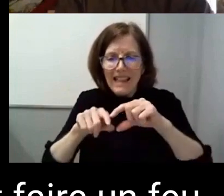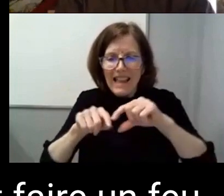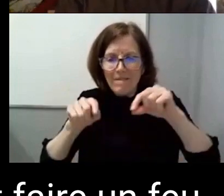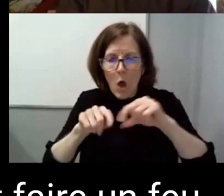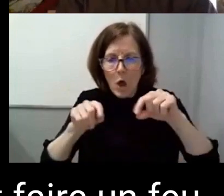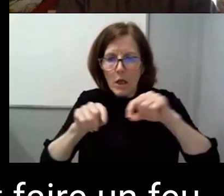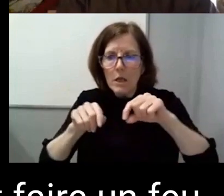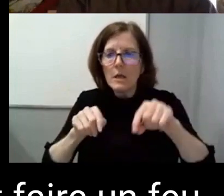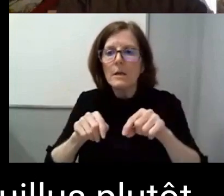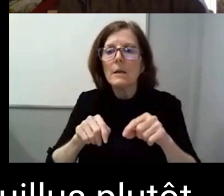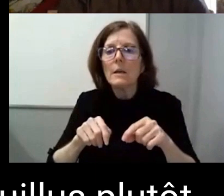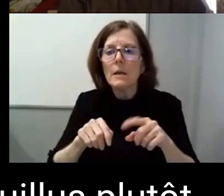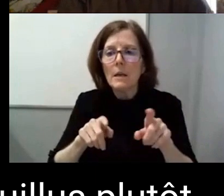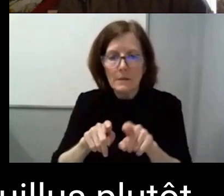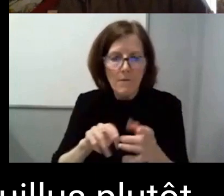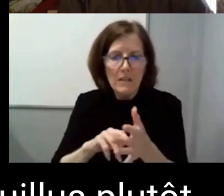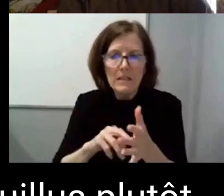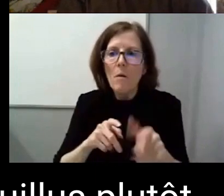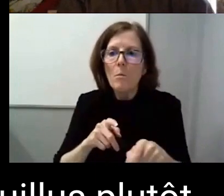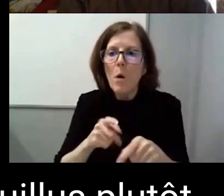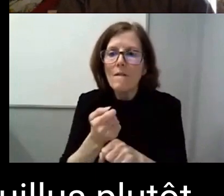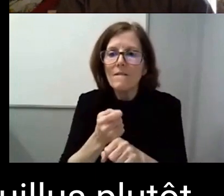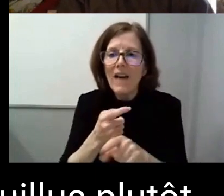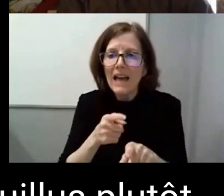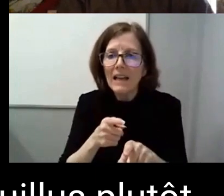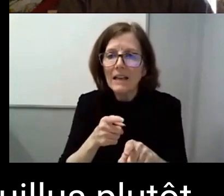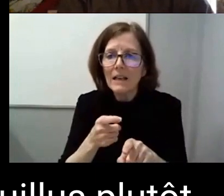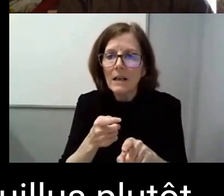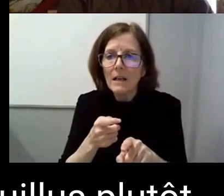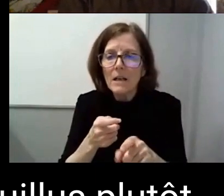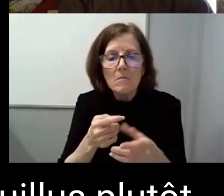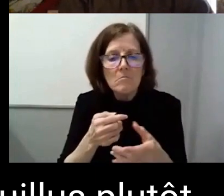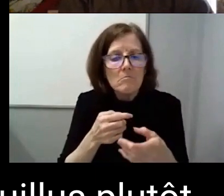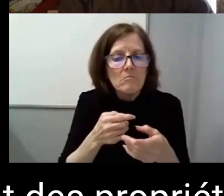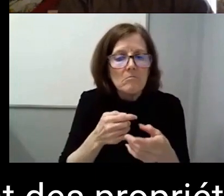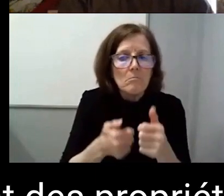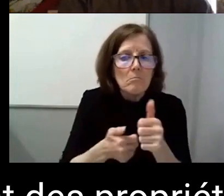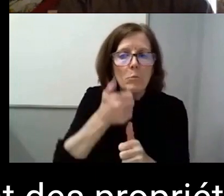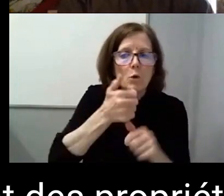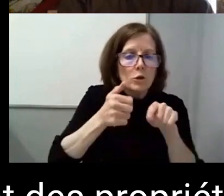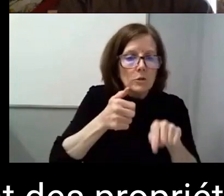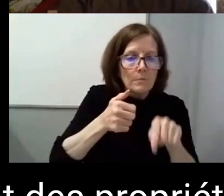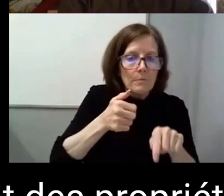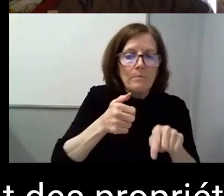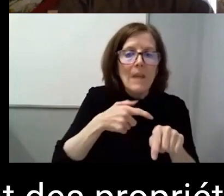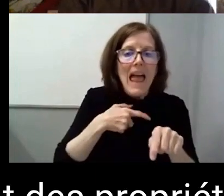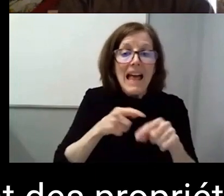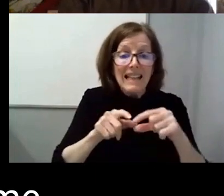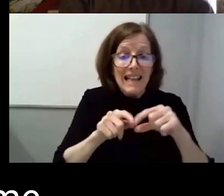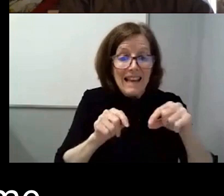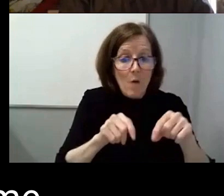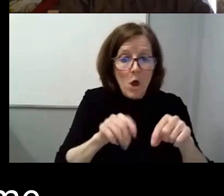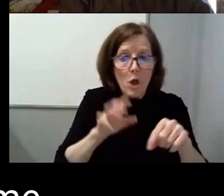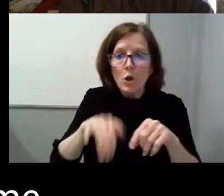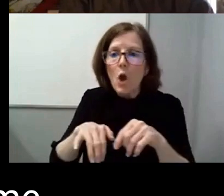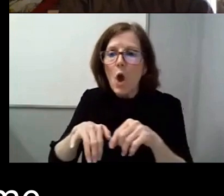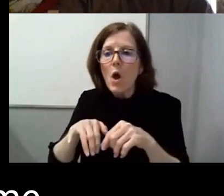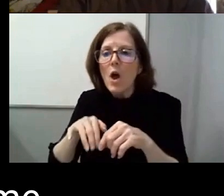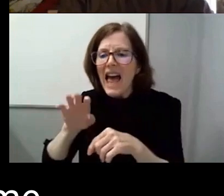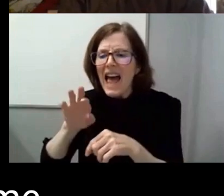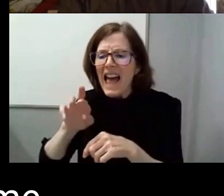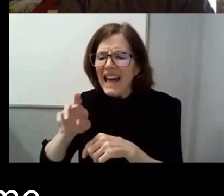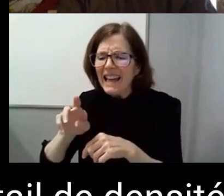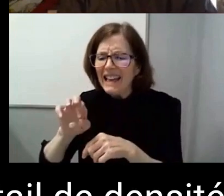on veut faire un feu. C'est-à-dire qu'on va travailler avec les feuillus plutôt que les résineux, parce que les résineux ont des propriétés antifongiques qui